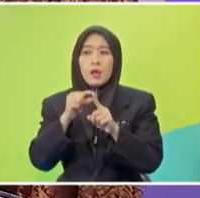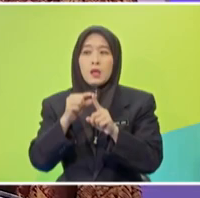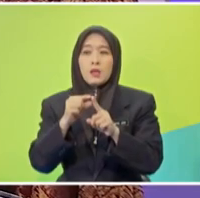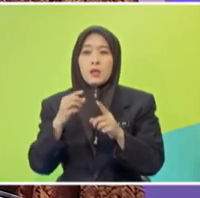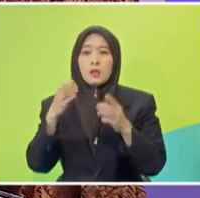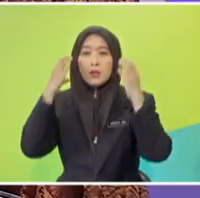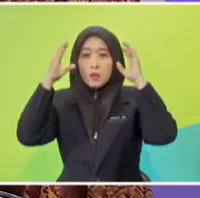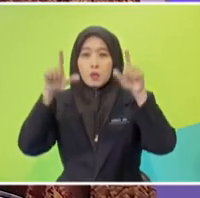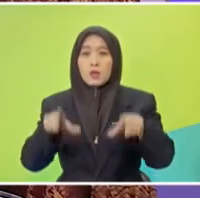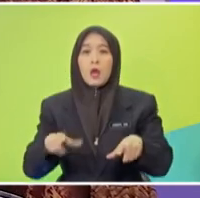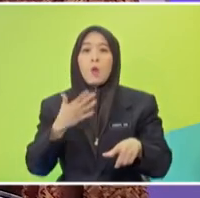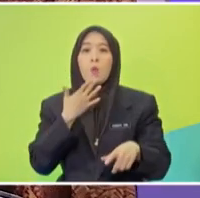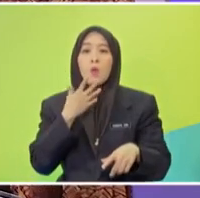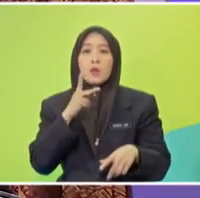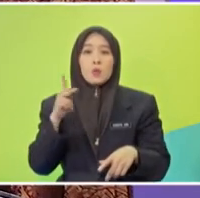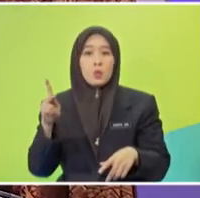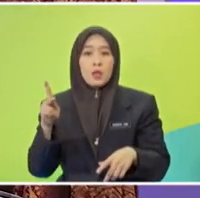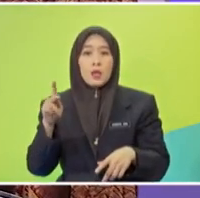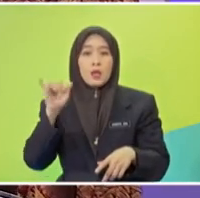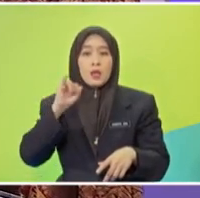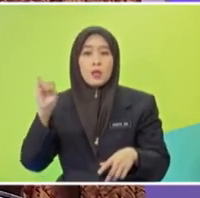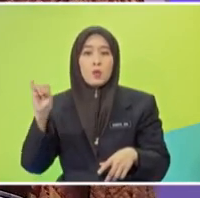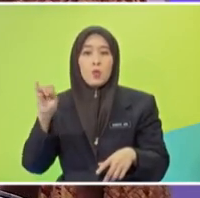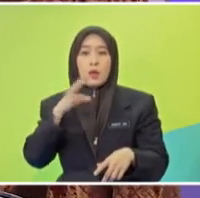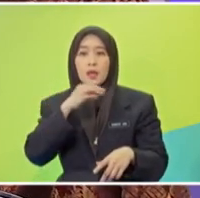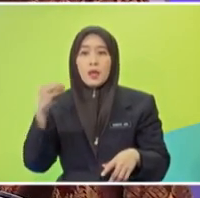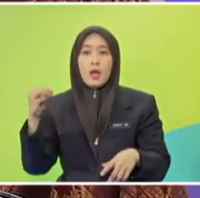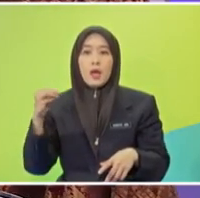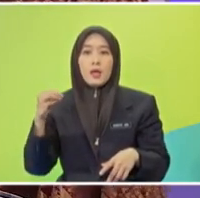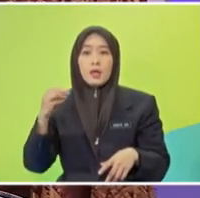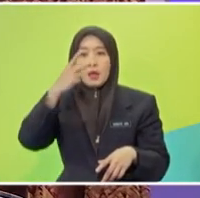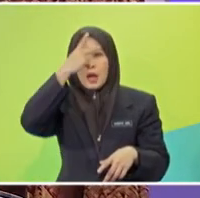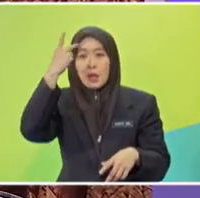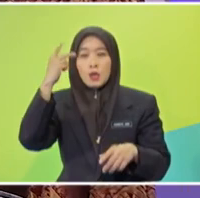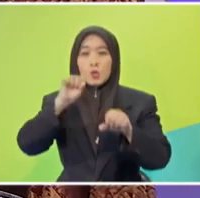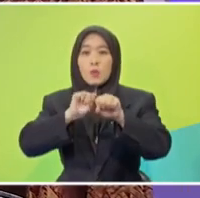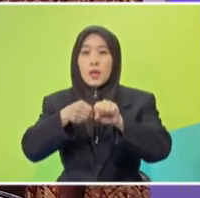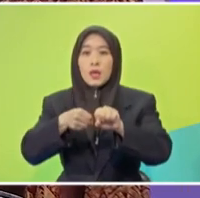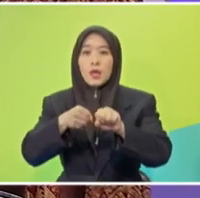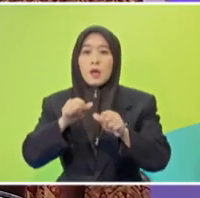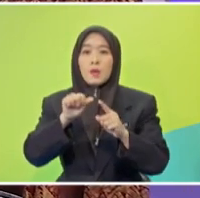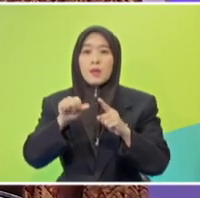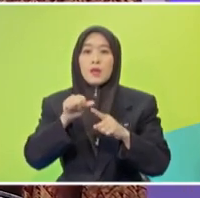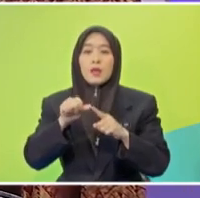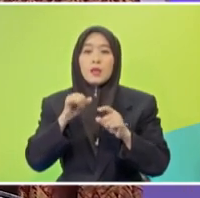yaitu dan gerhana supaya apabila jika